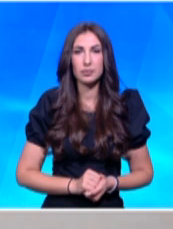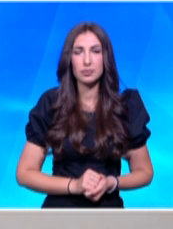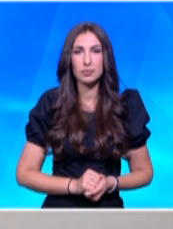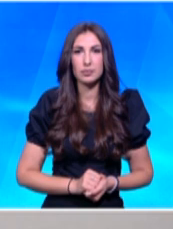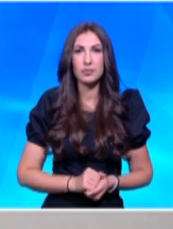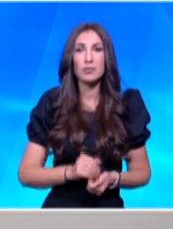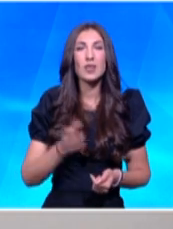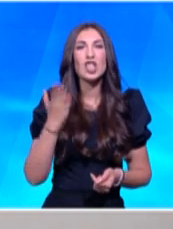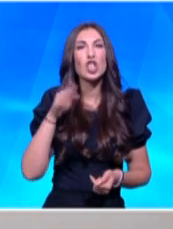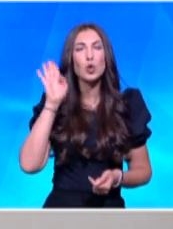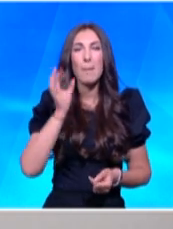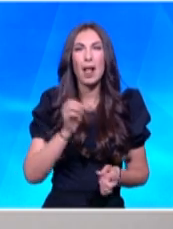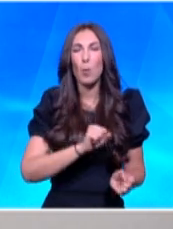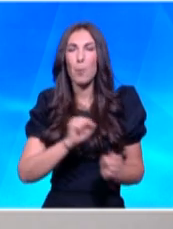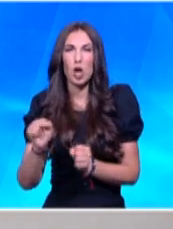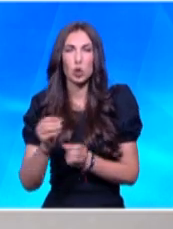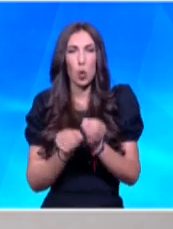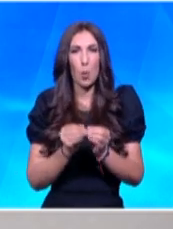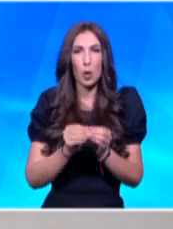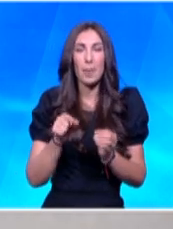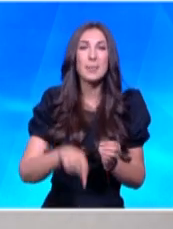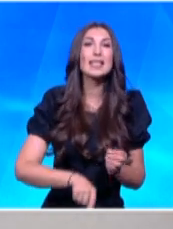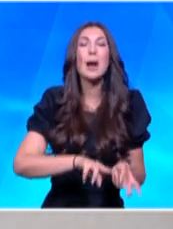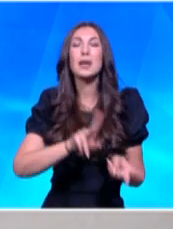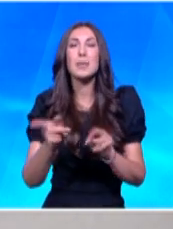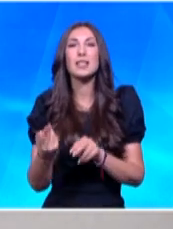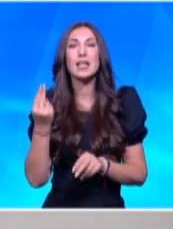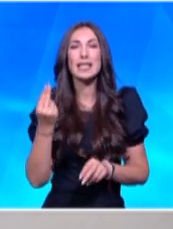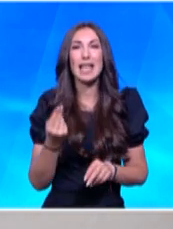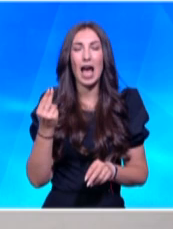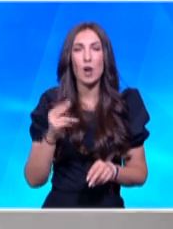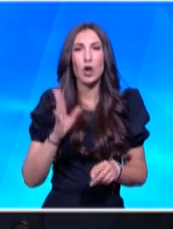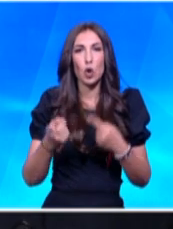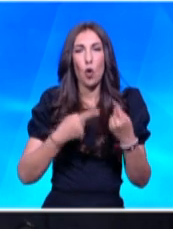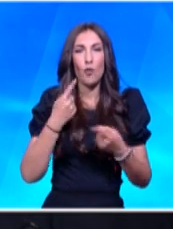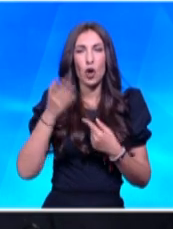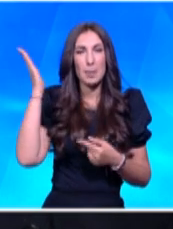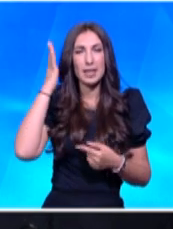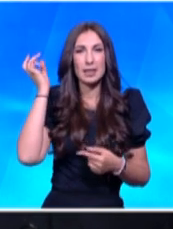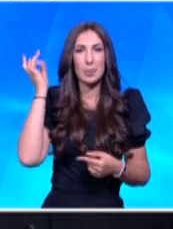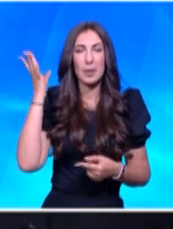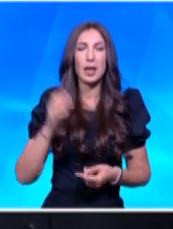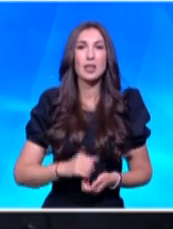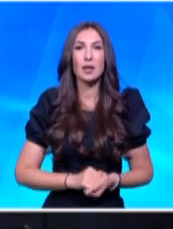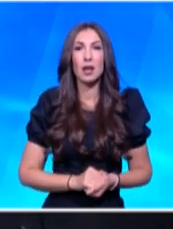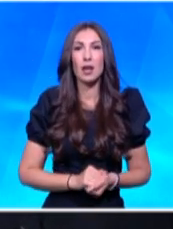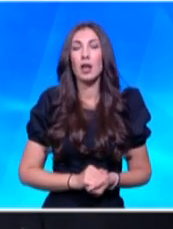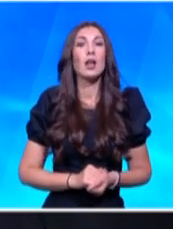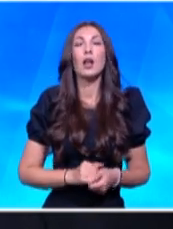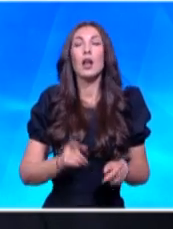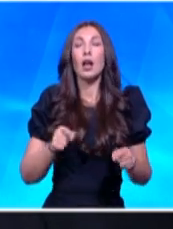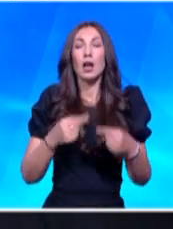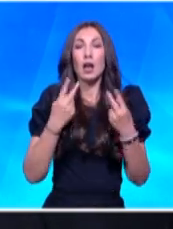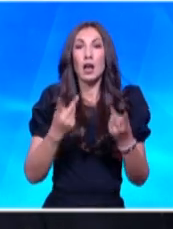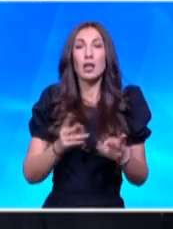Йордан Фотев, ще чуе малко по-късно. Сега се пренасим в Царево, където говори премиерът академик Денков. Този регион. Те не са само в